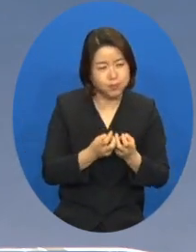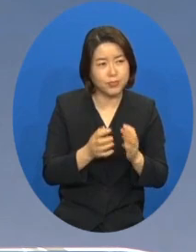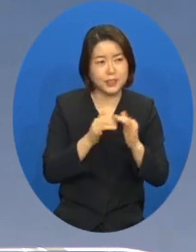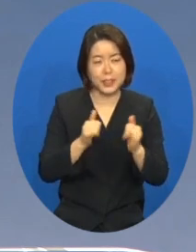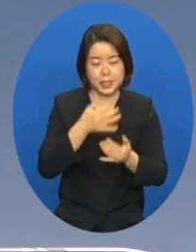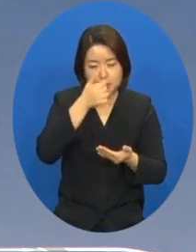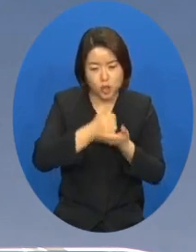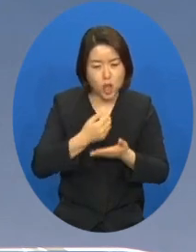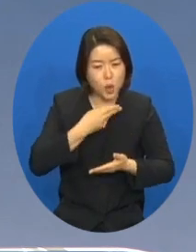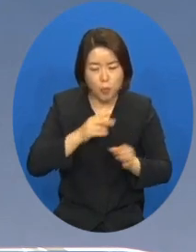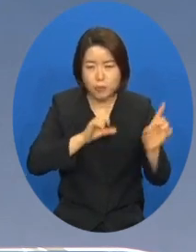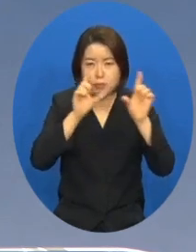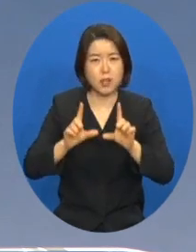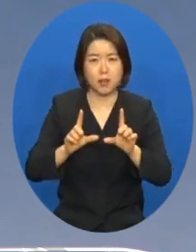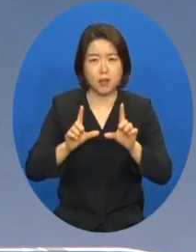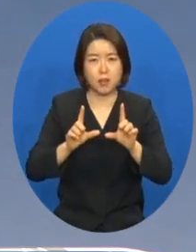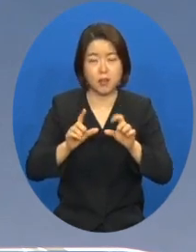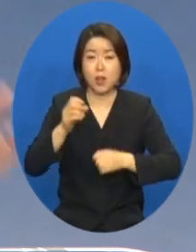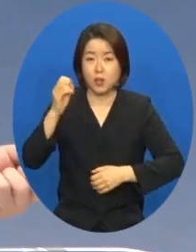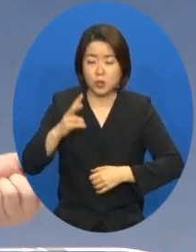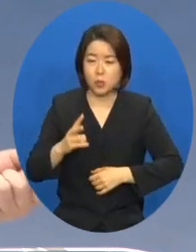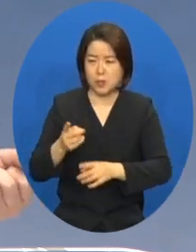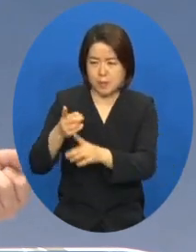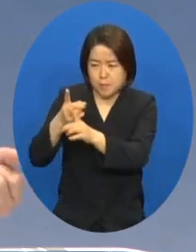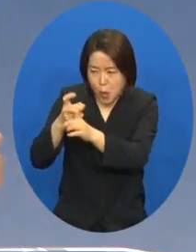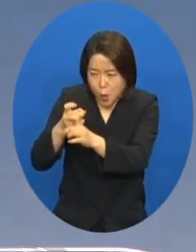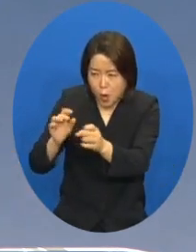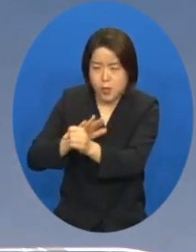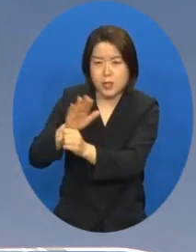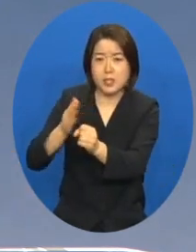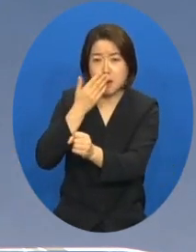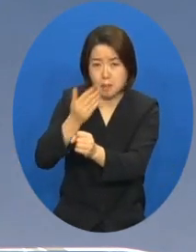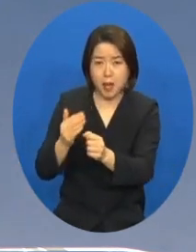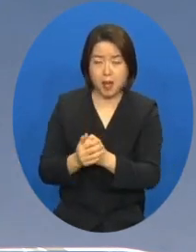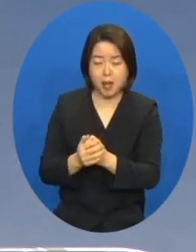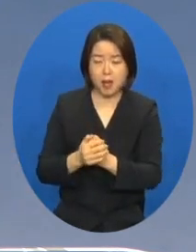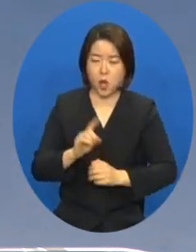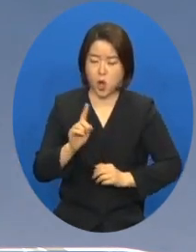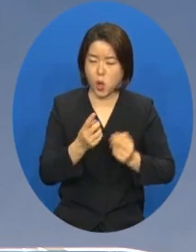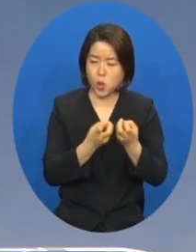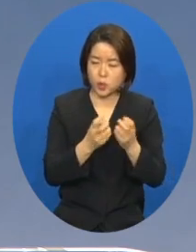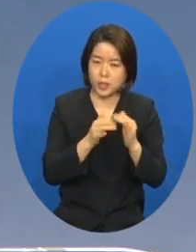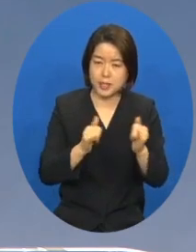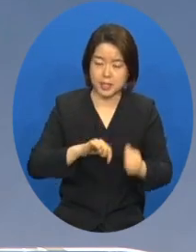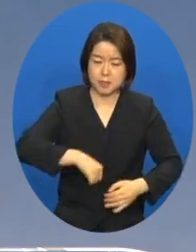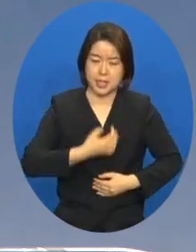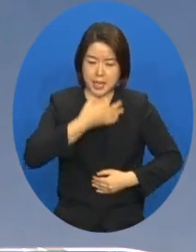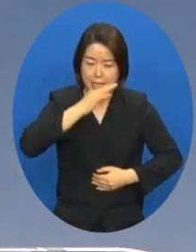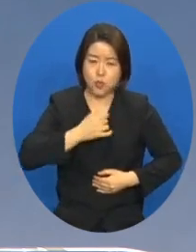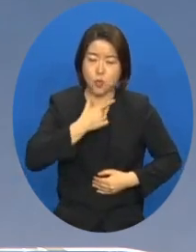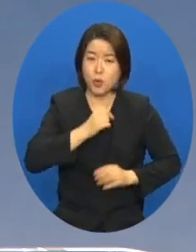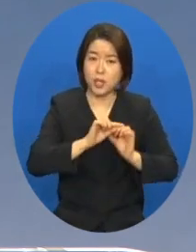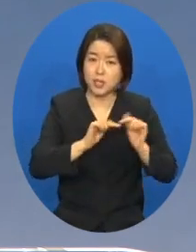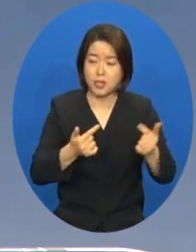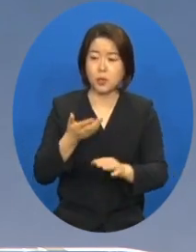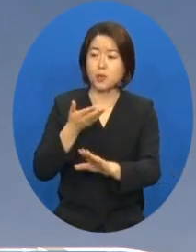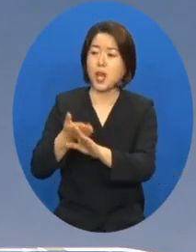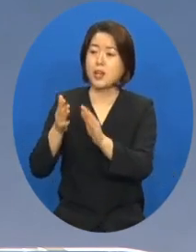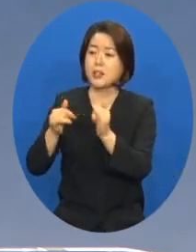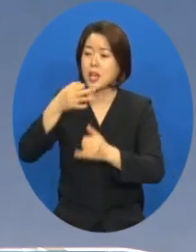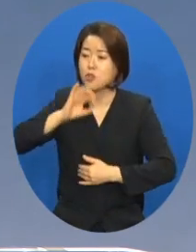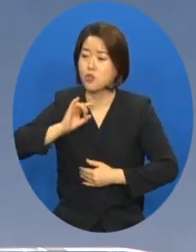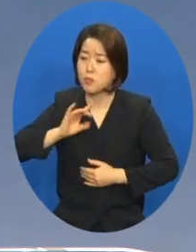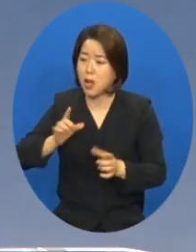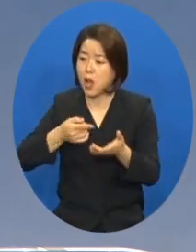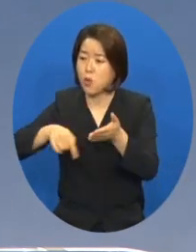살고, 어떻게 사람이 원수도 사랑하고, 어떻게 사람이 자기 유익을 구하지 않고 남의 유익을 위해서만